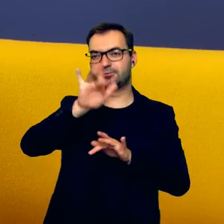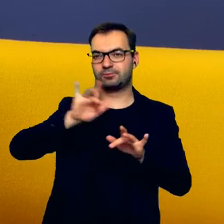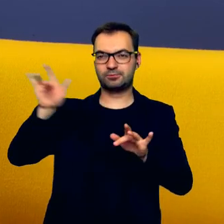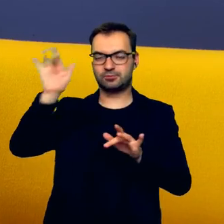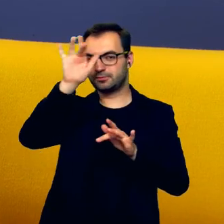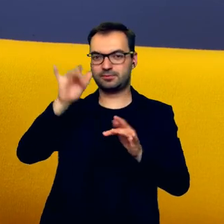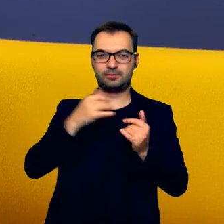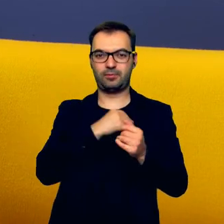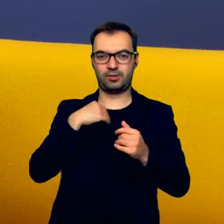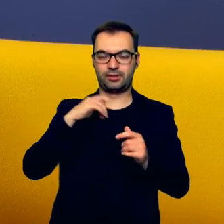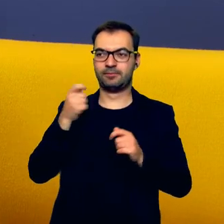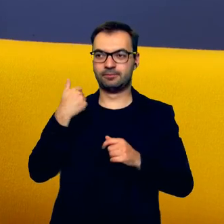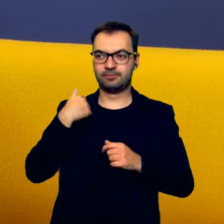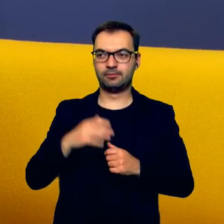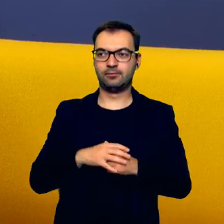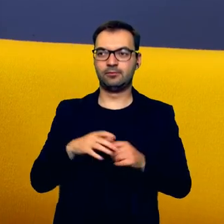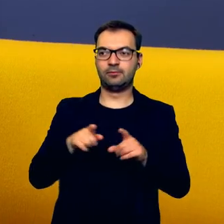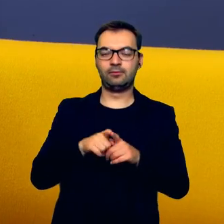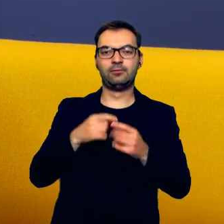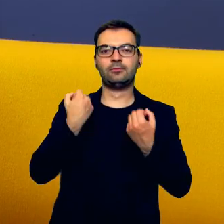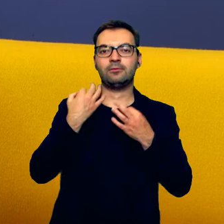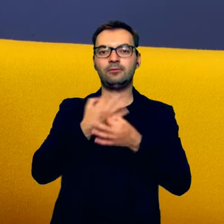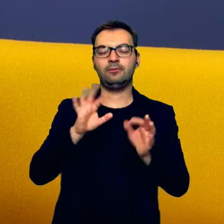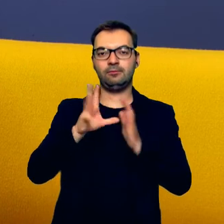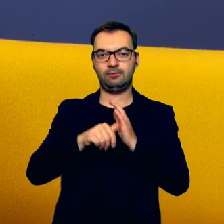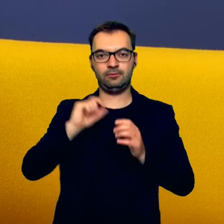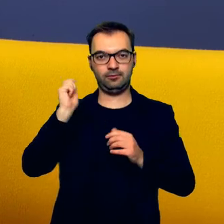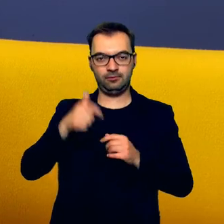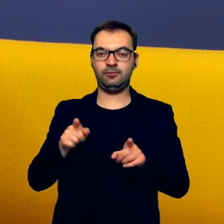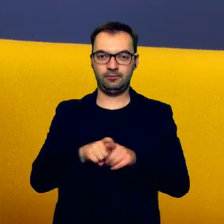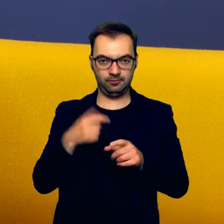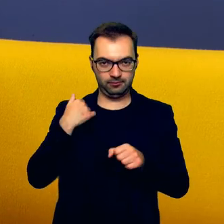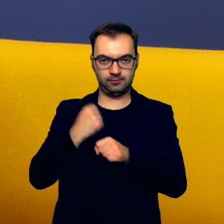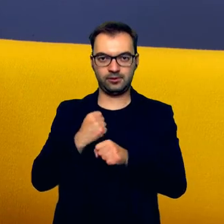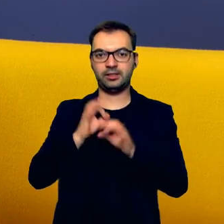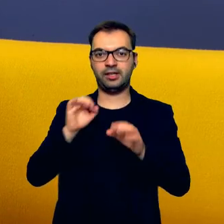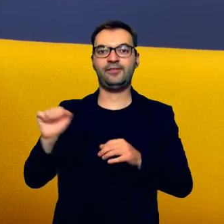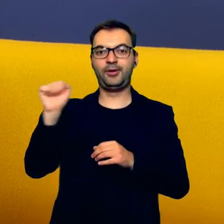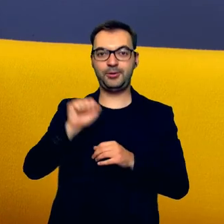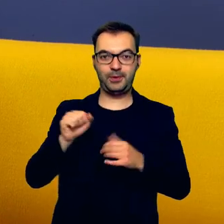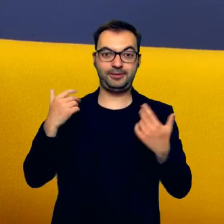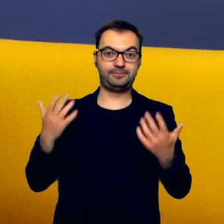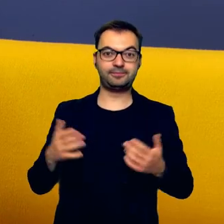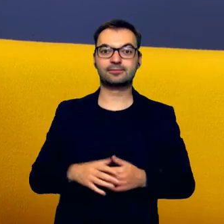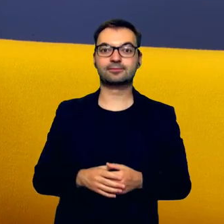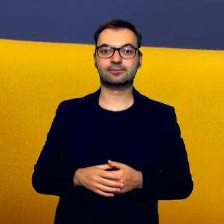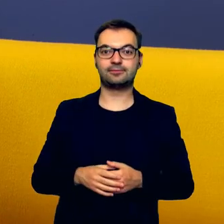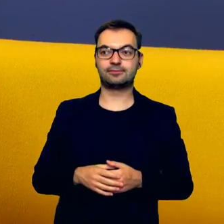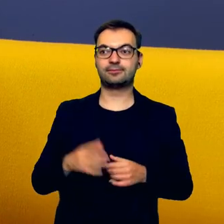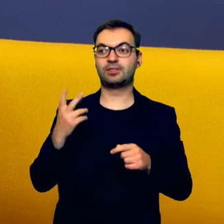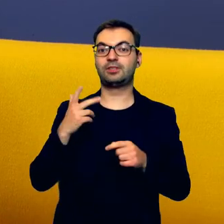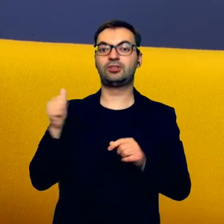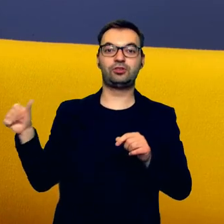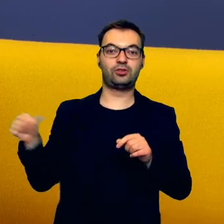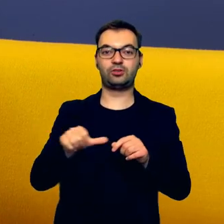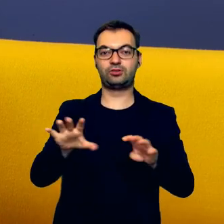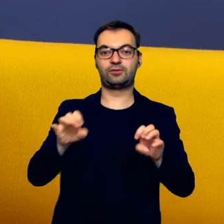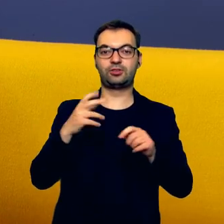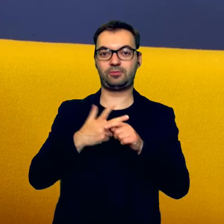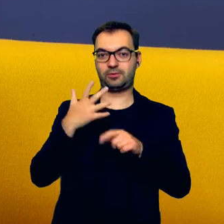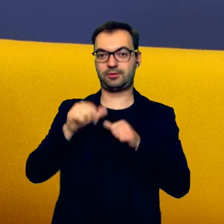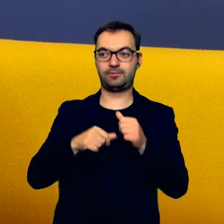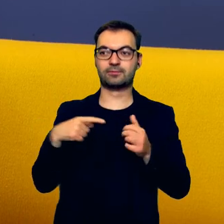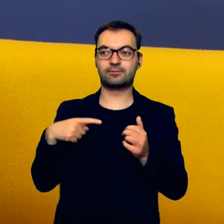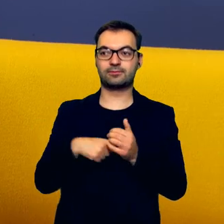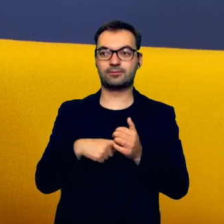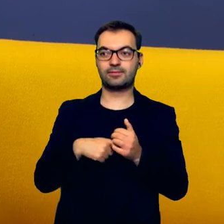innym jeszcze rejonom Polski, a także działał w Wolnym Mieście Gdańsku. I teraz we Wrocławiu, w 1935 roku, tutaj